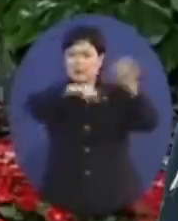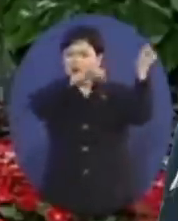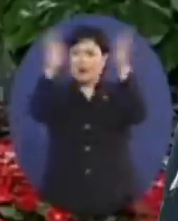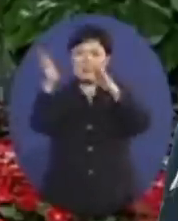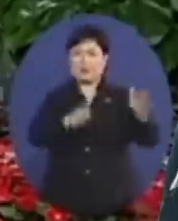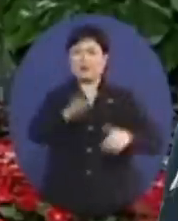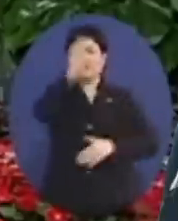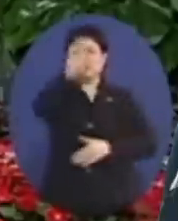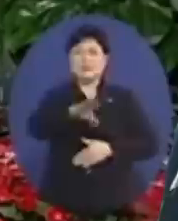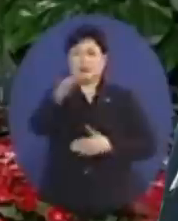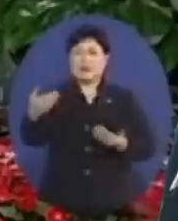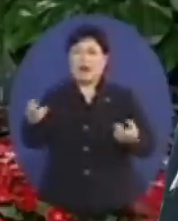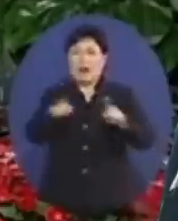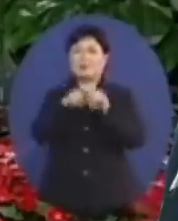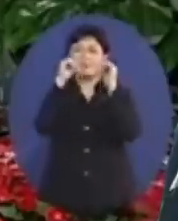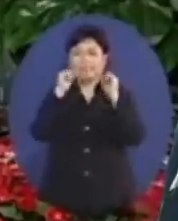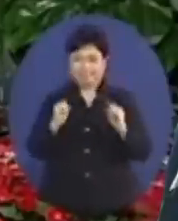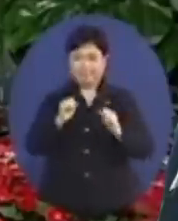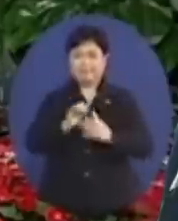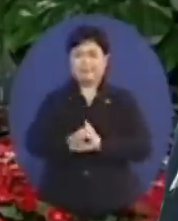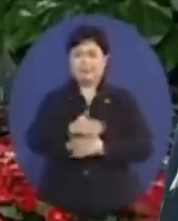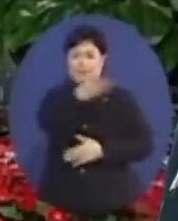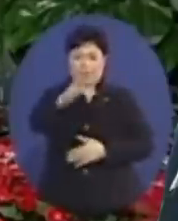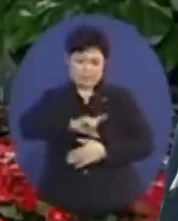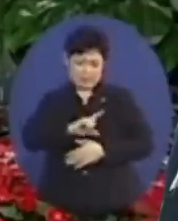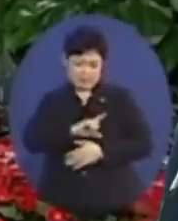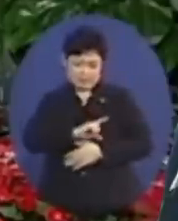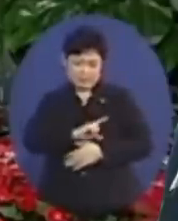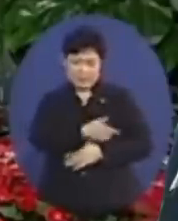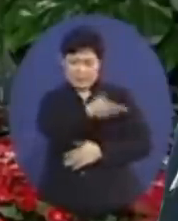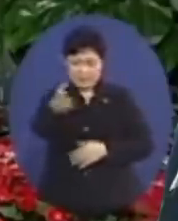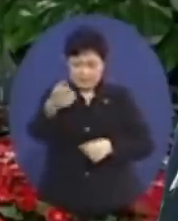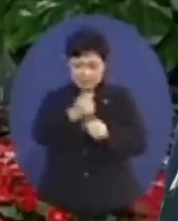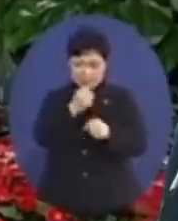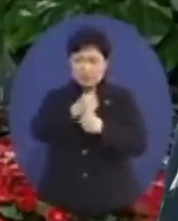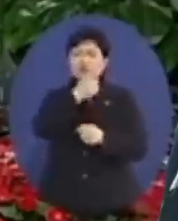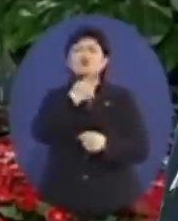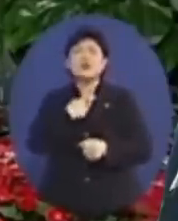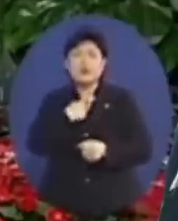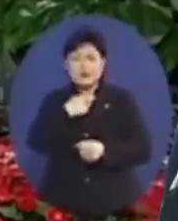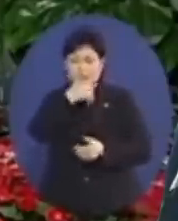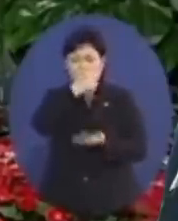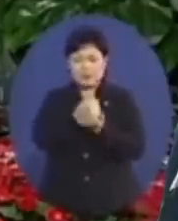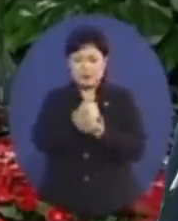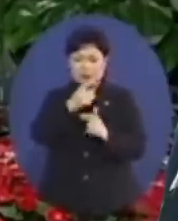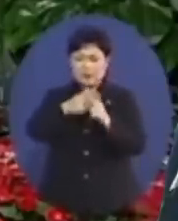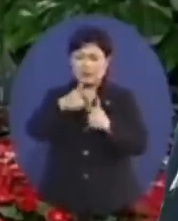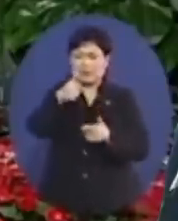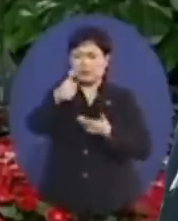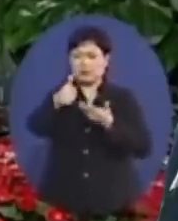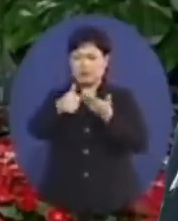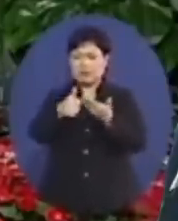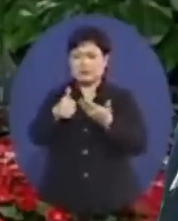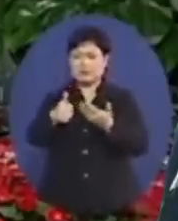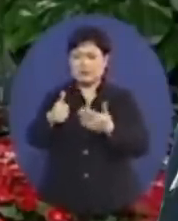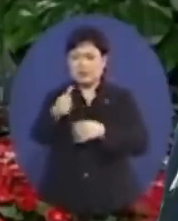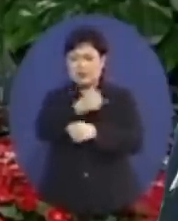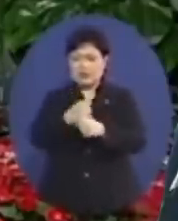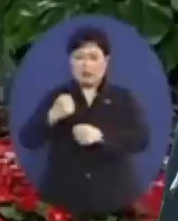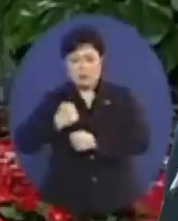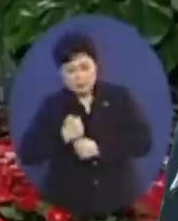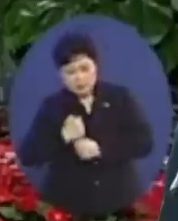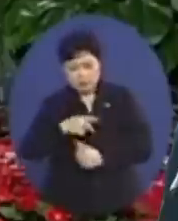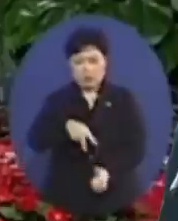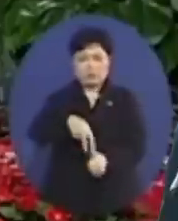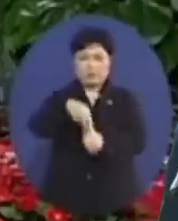있었어요. 여러분의 이름으로 여러분이 지은 죄를 예수님이 십자가에 걸머지고 매달린